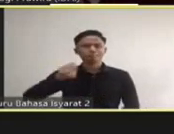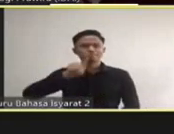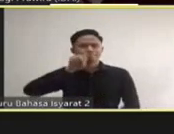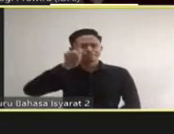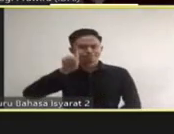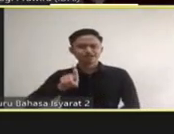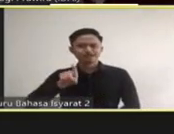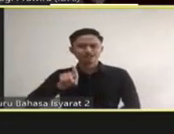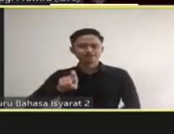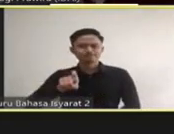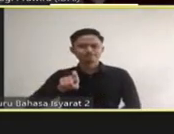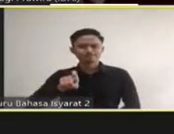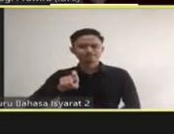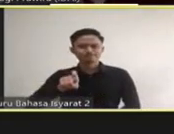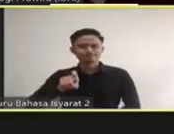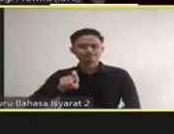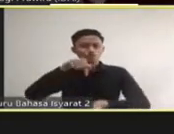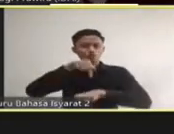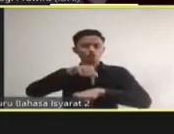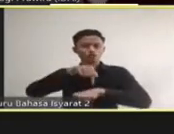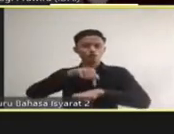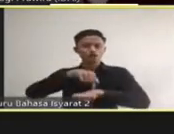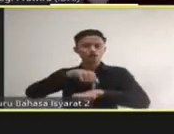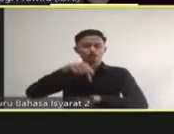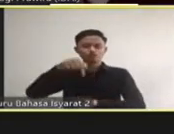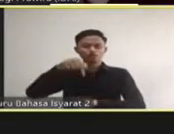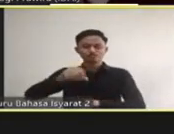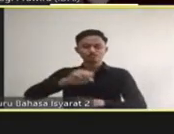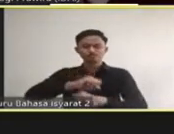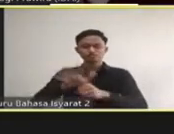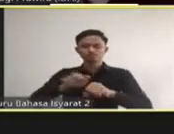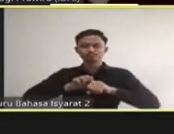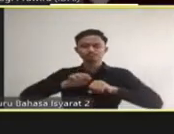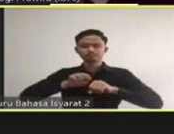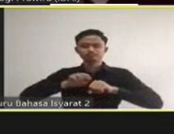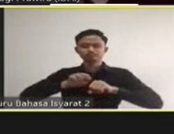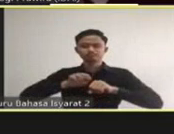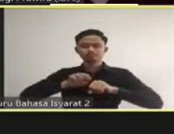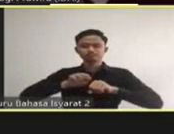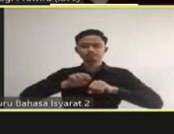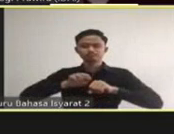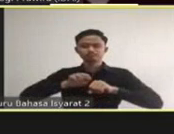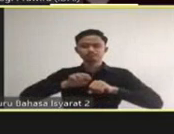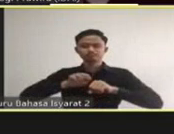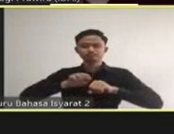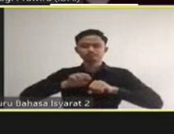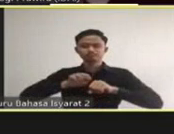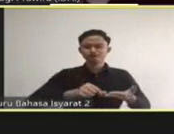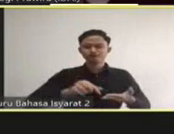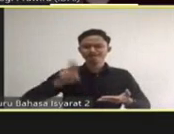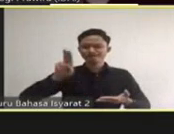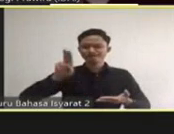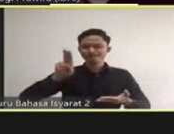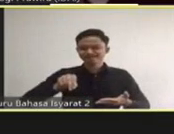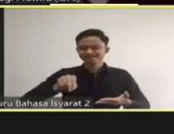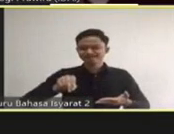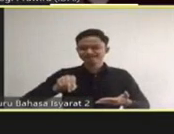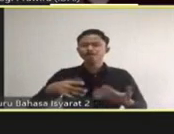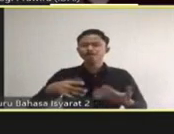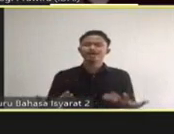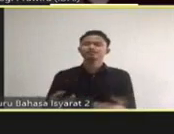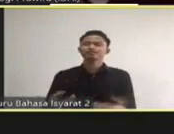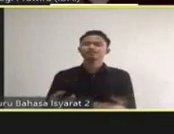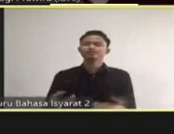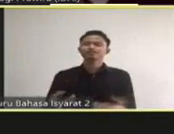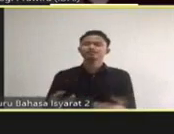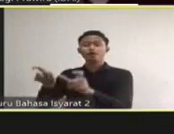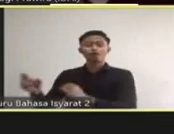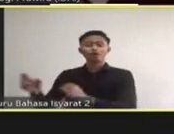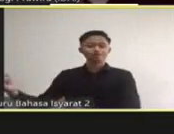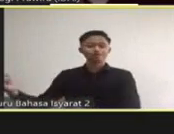di era pandemi ini sudah saatnya untuk masuk sekolah lagi? Orang selalu bilang mengenai